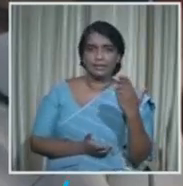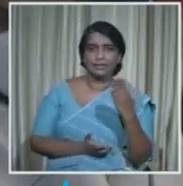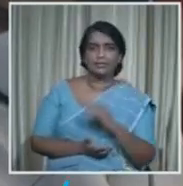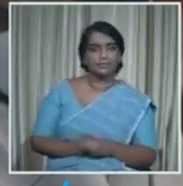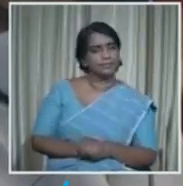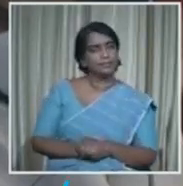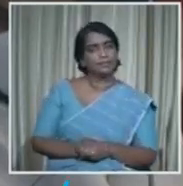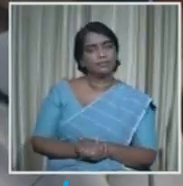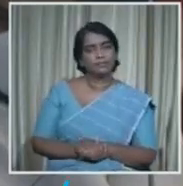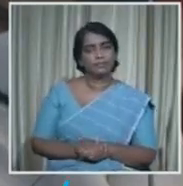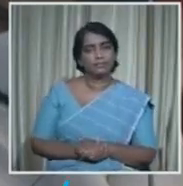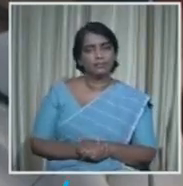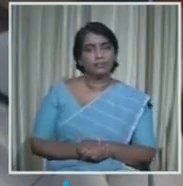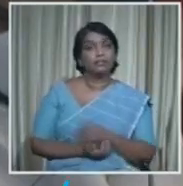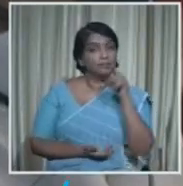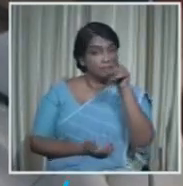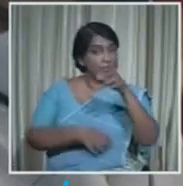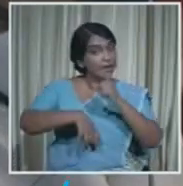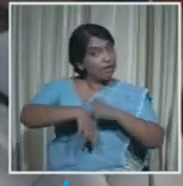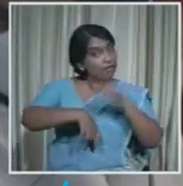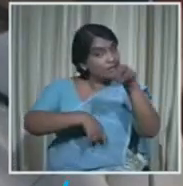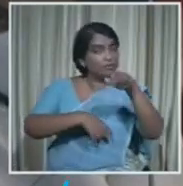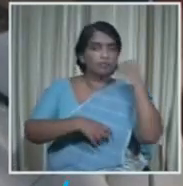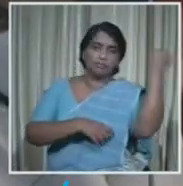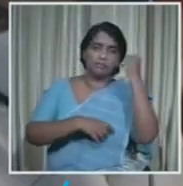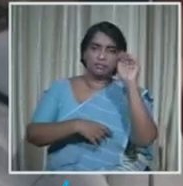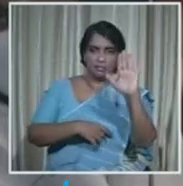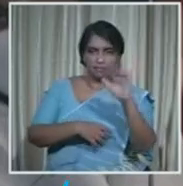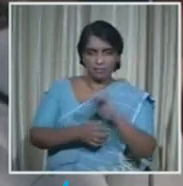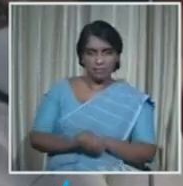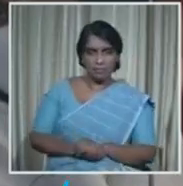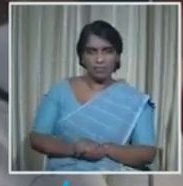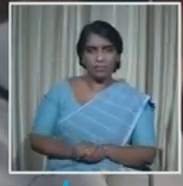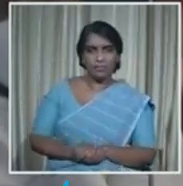karuna kal, obatuma agi awastha obatuma kata karan.